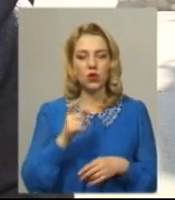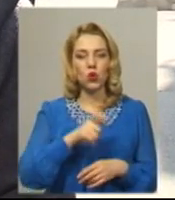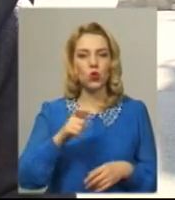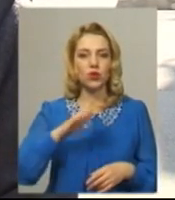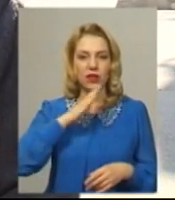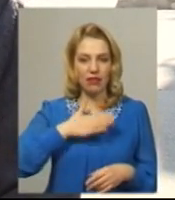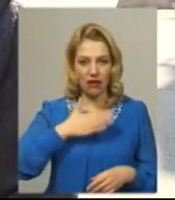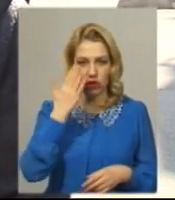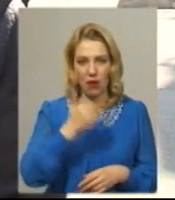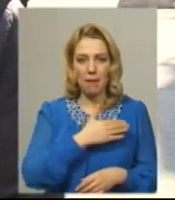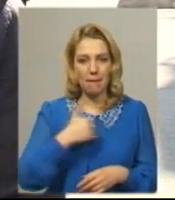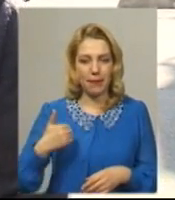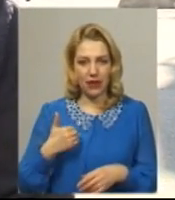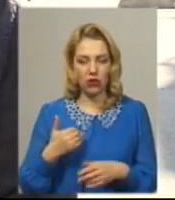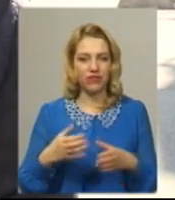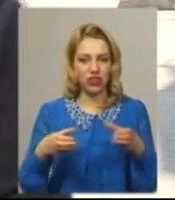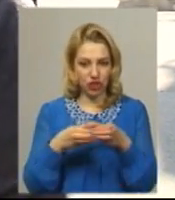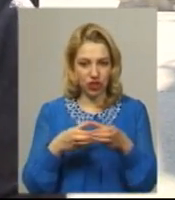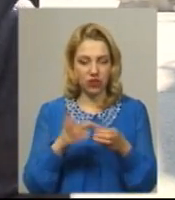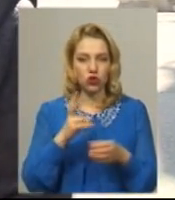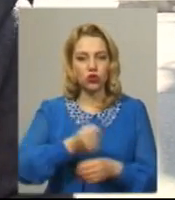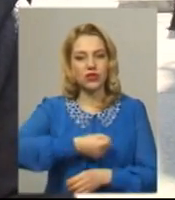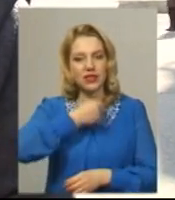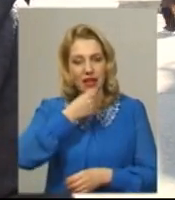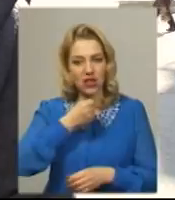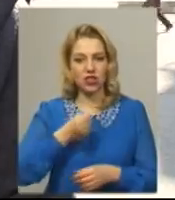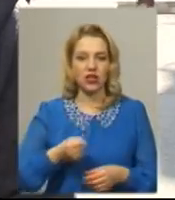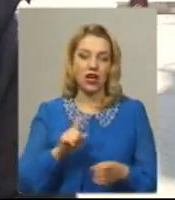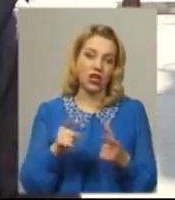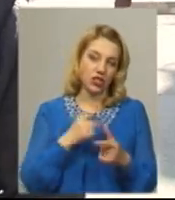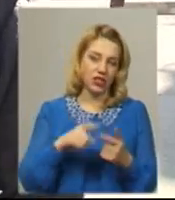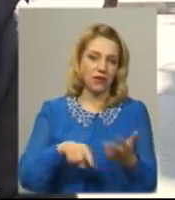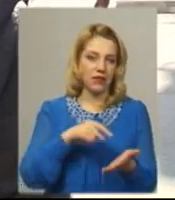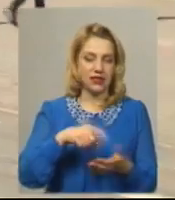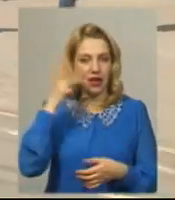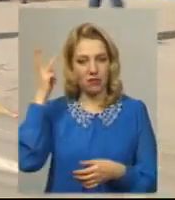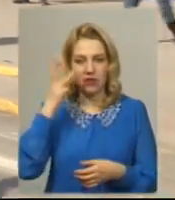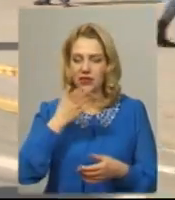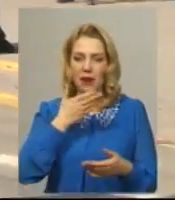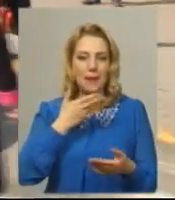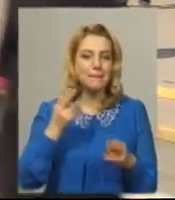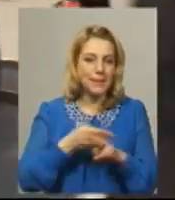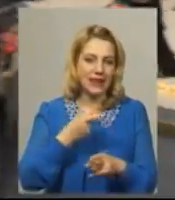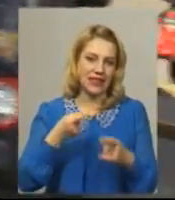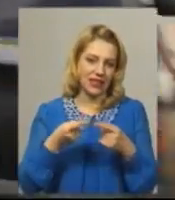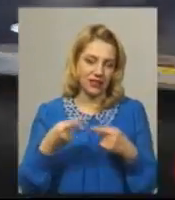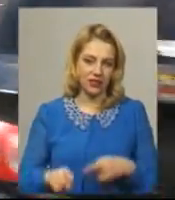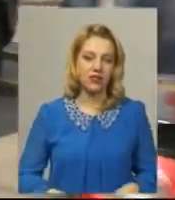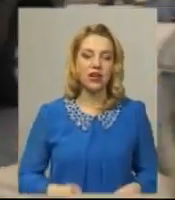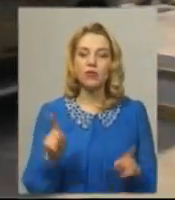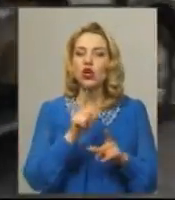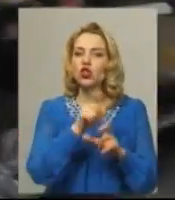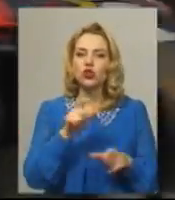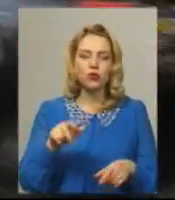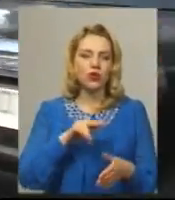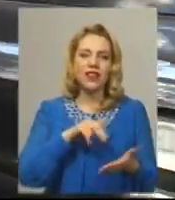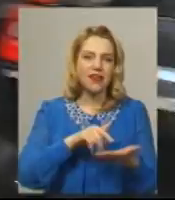парафії, з нашого пригода старші, чи з міста, з Кмільницького. Без різниці. Аби люди старшого віку не виходили з